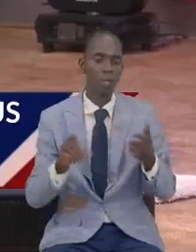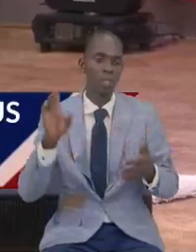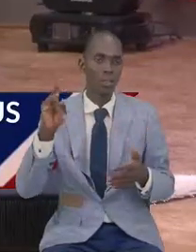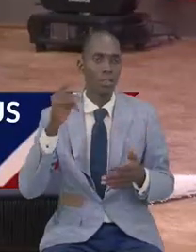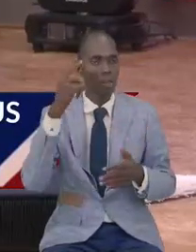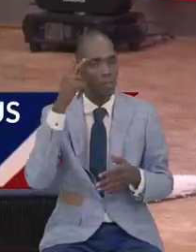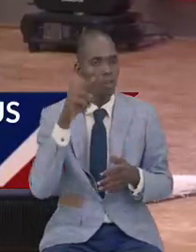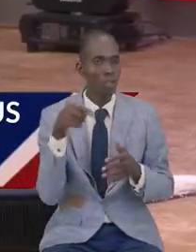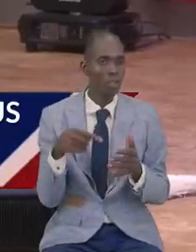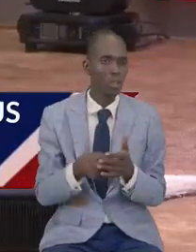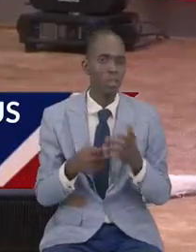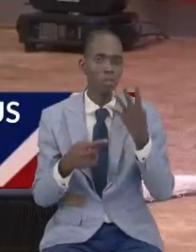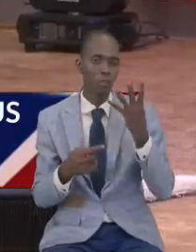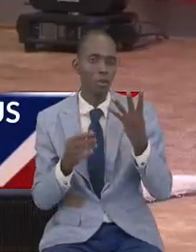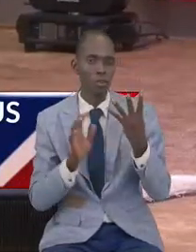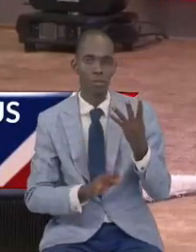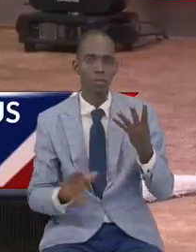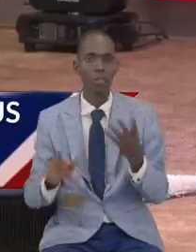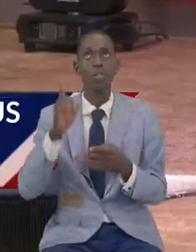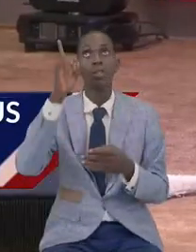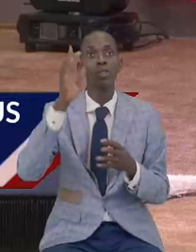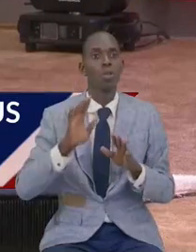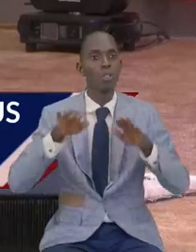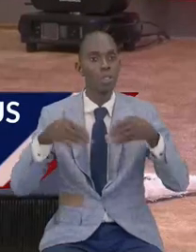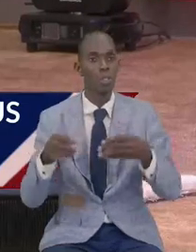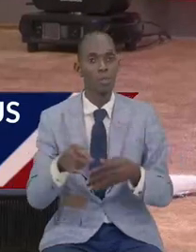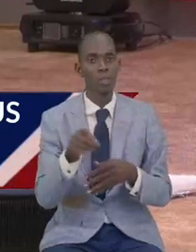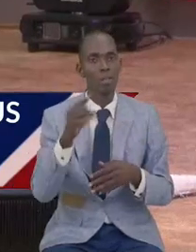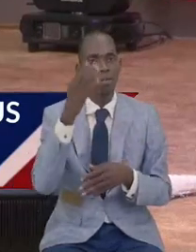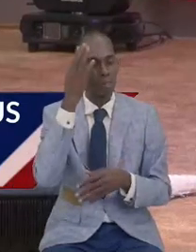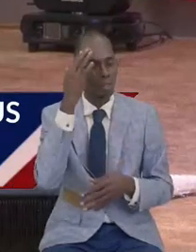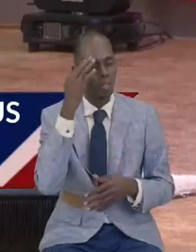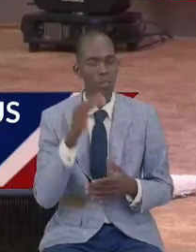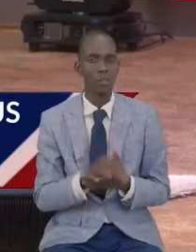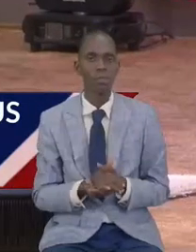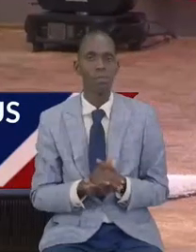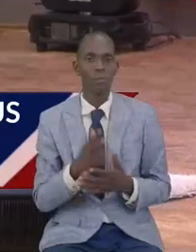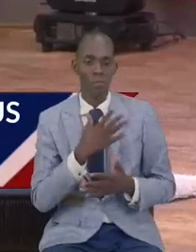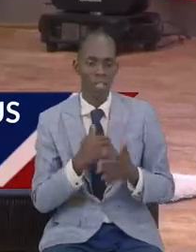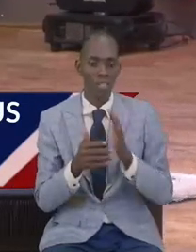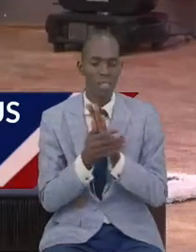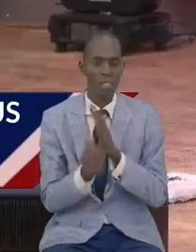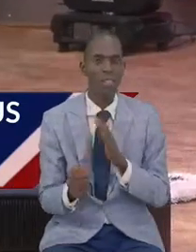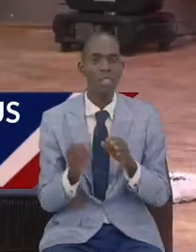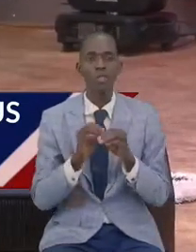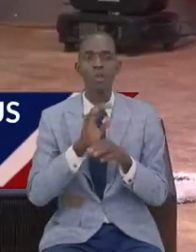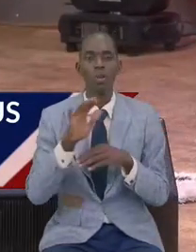verset 17. Dieu accorda à ces jeunes gens